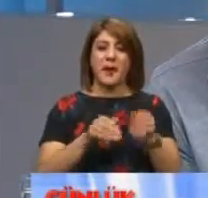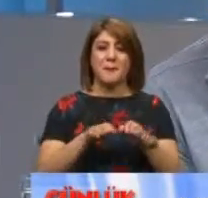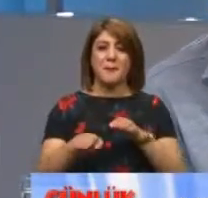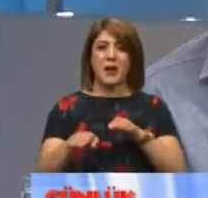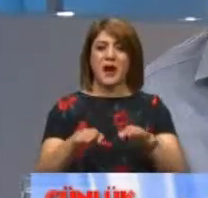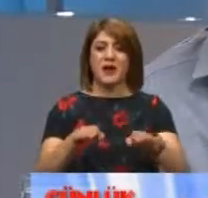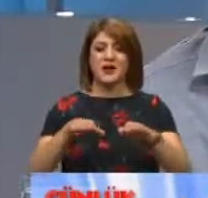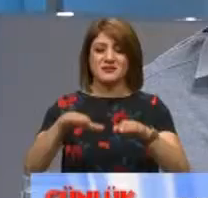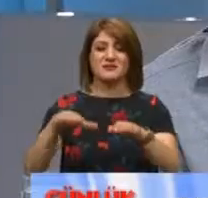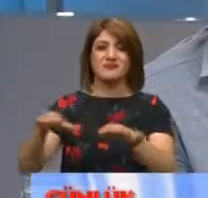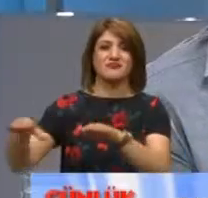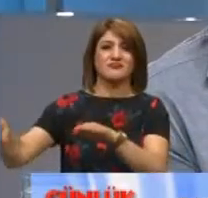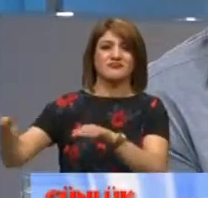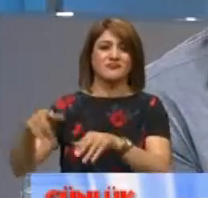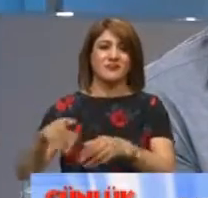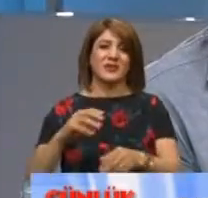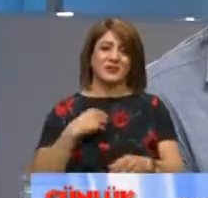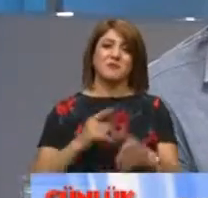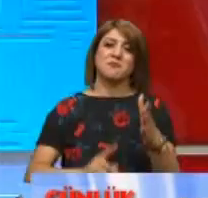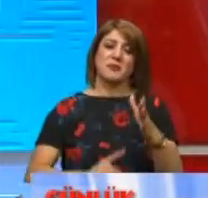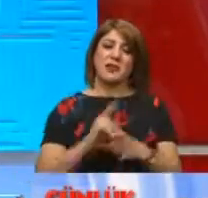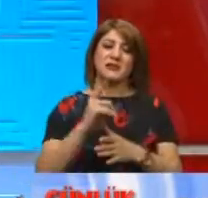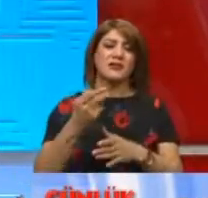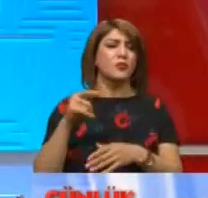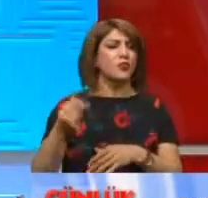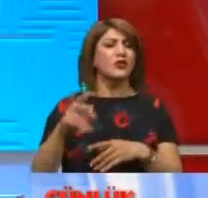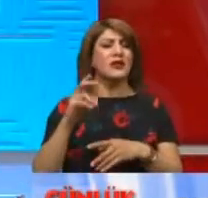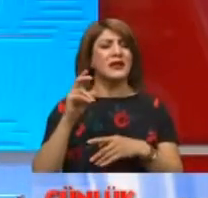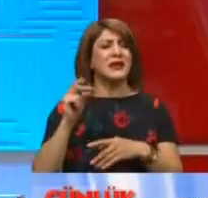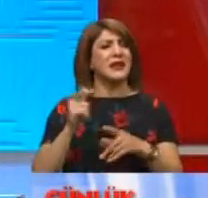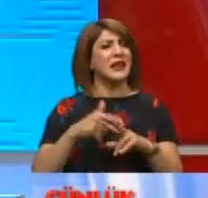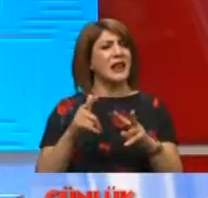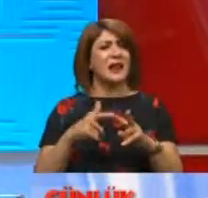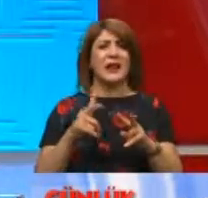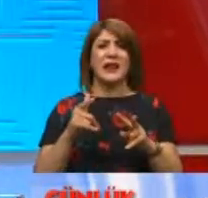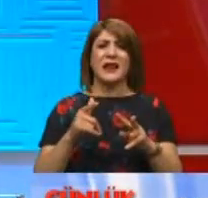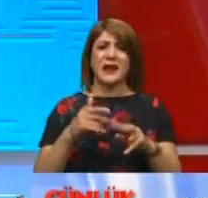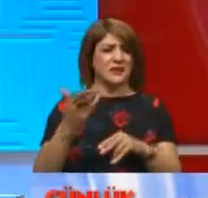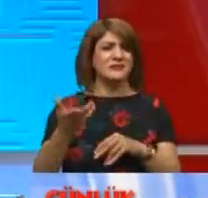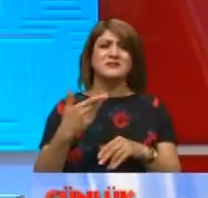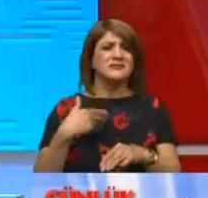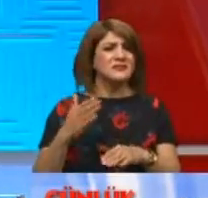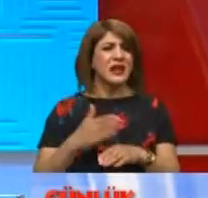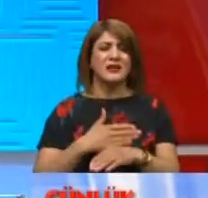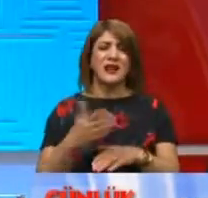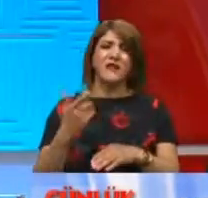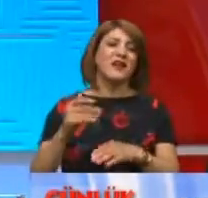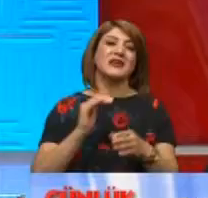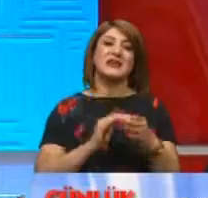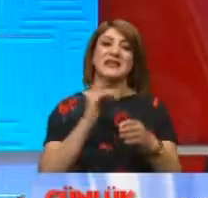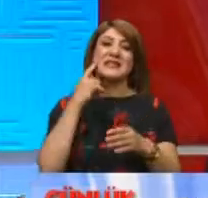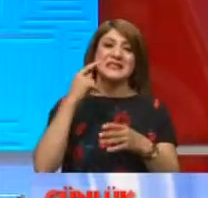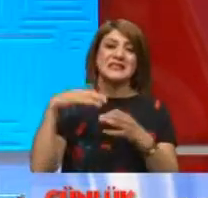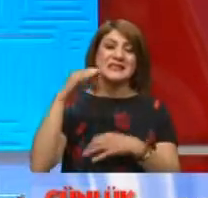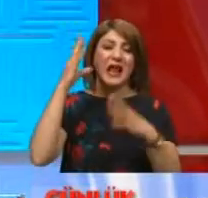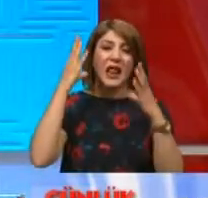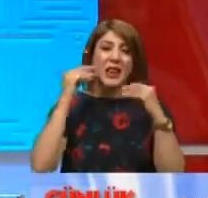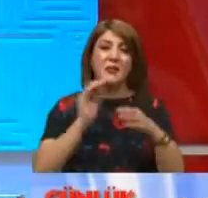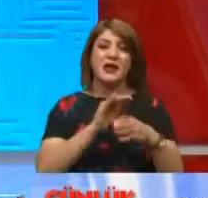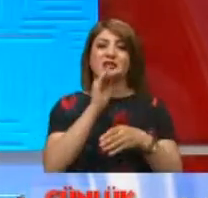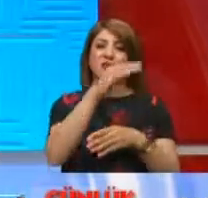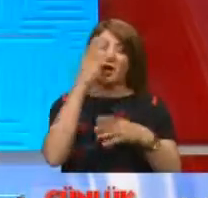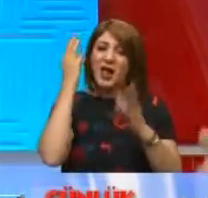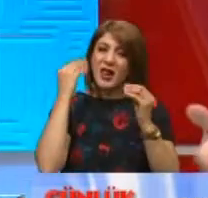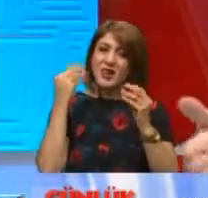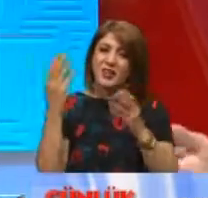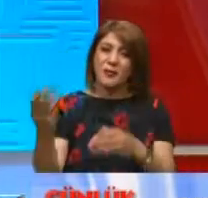pek başarılı değilim. Fakat peki adam, niye böyle bir ilan ver? Şu ben tabii niyesi benim için önemli biliyorsun. Biliyorum. Hayatı anlamak, insanı anlamak. O kısım senin görevin